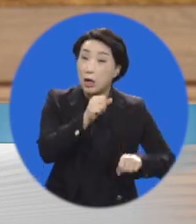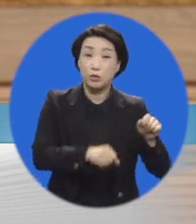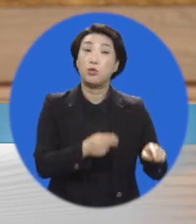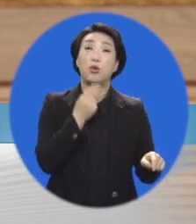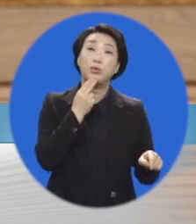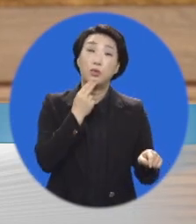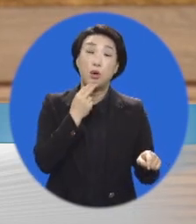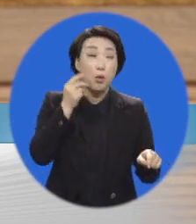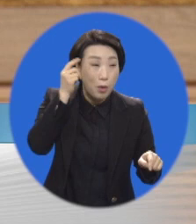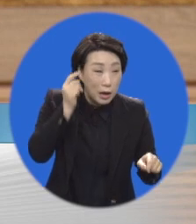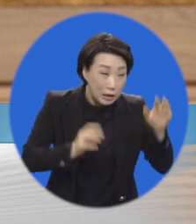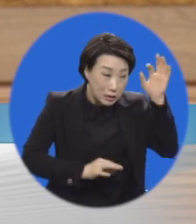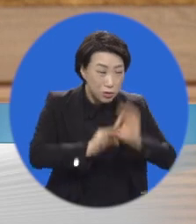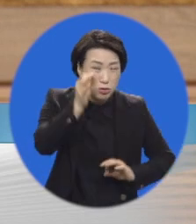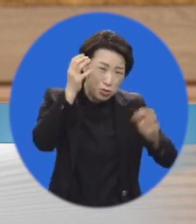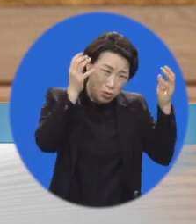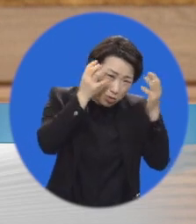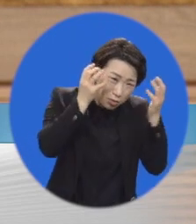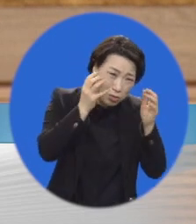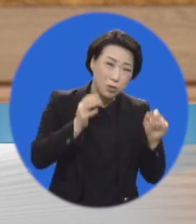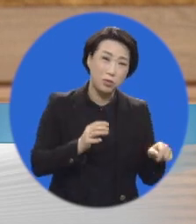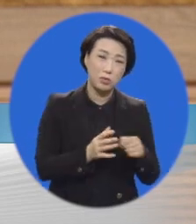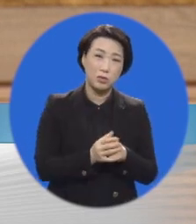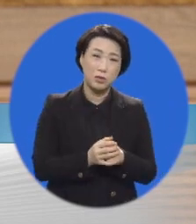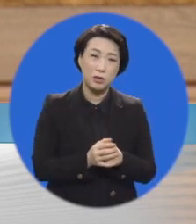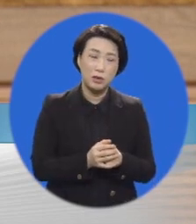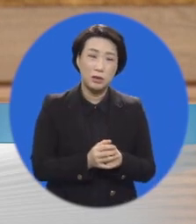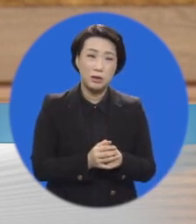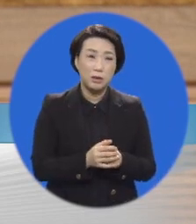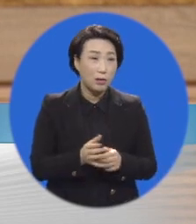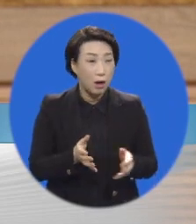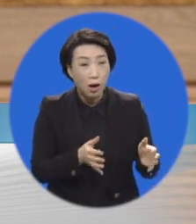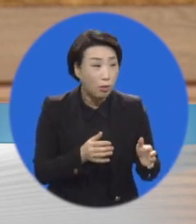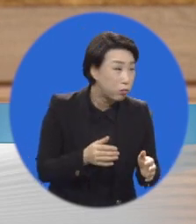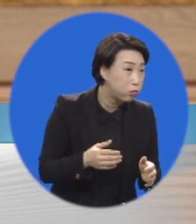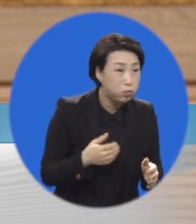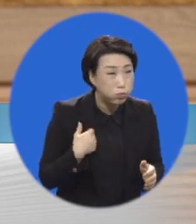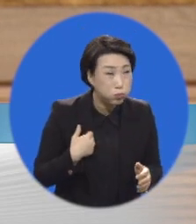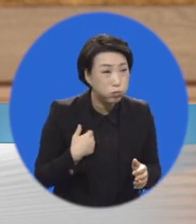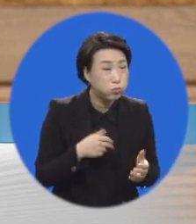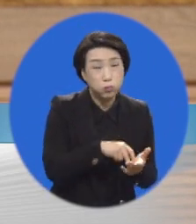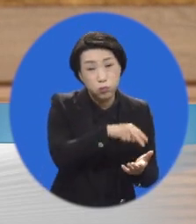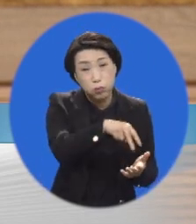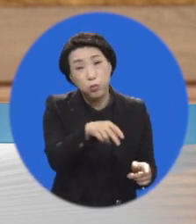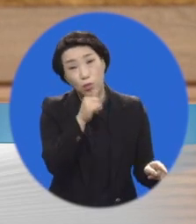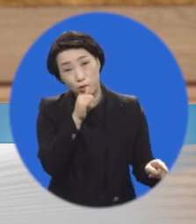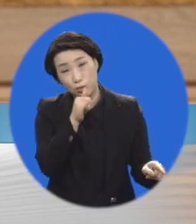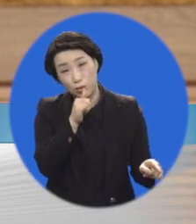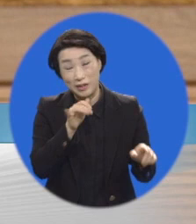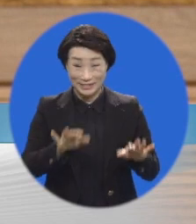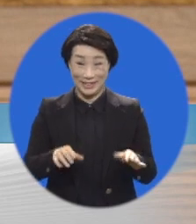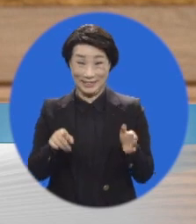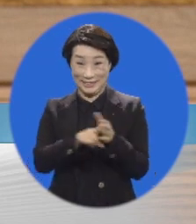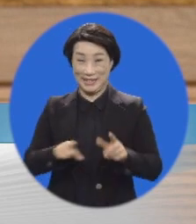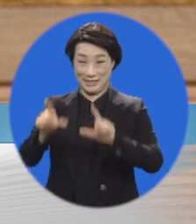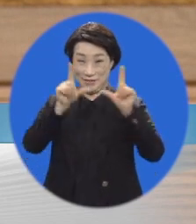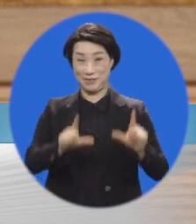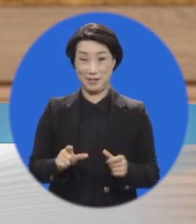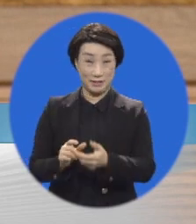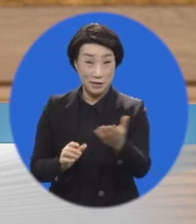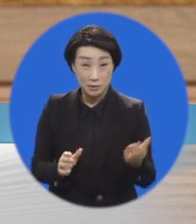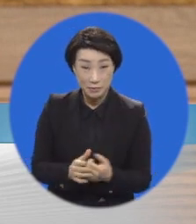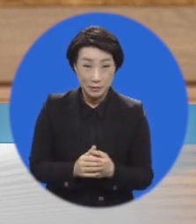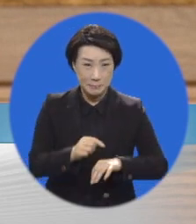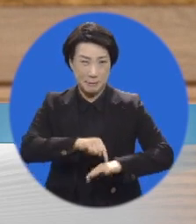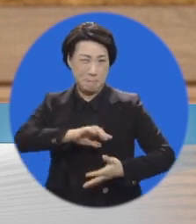못하느냐? 실수와 고통과 갈 길을 잃고 방황. 신앙생활 이에요 그래서 신앙생활도